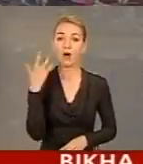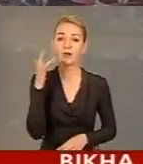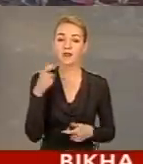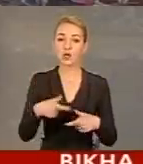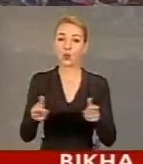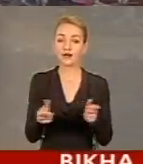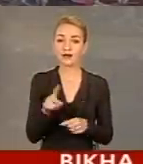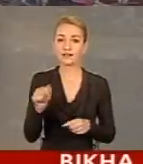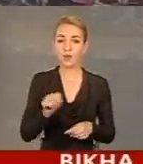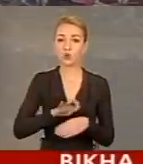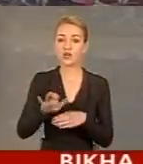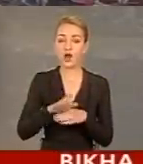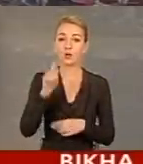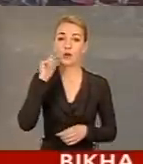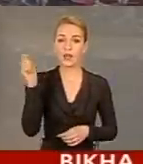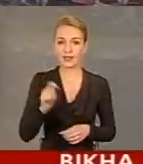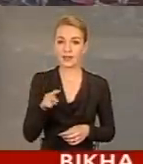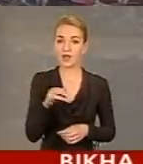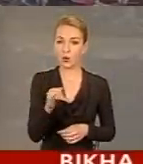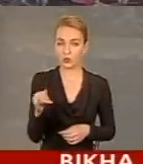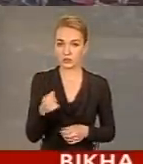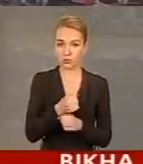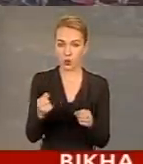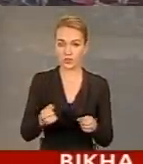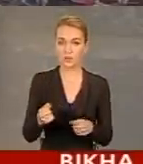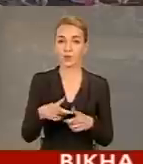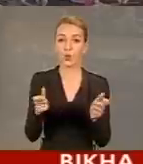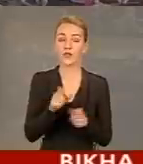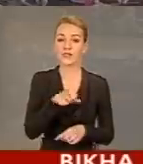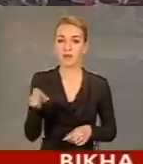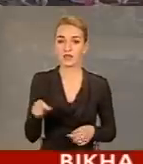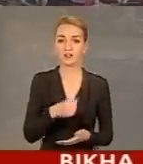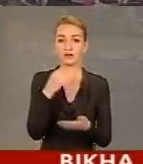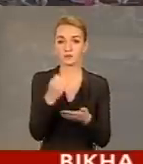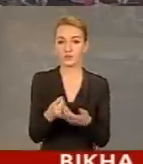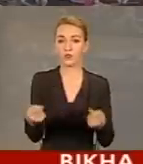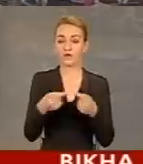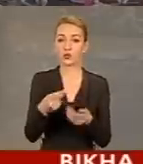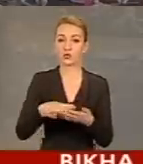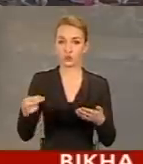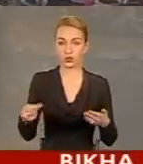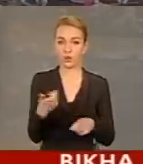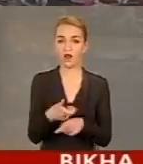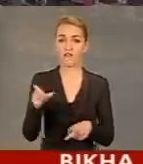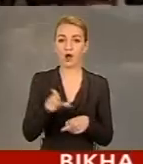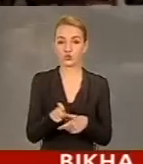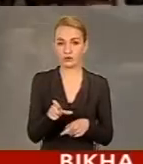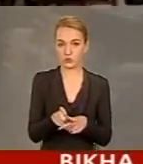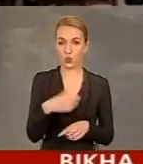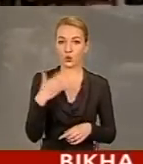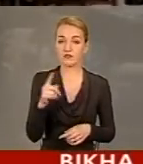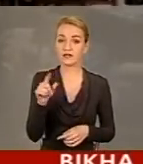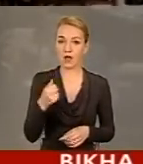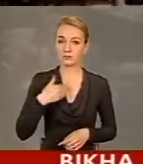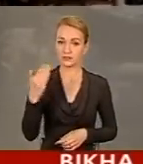Американський конгрес за постачання Україні летальної зброї. Конгресмени ухвалили відповідну резолюцію переважною більшістю голосів. За